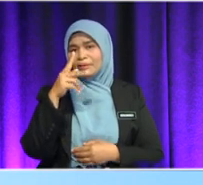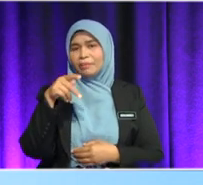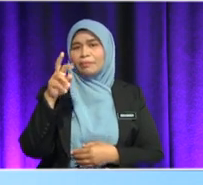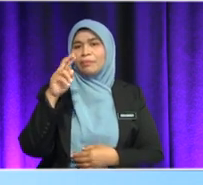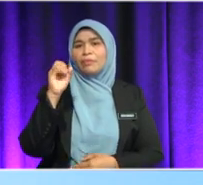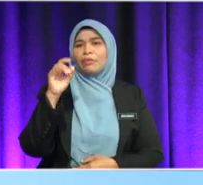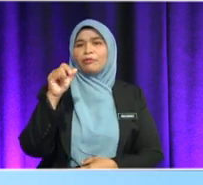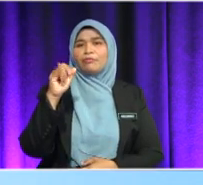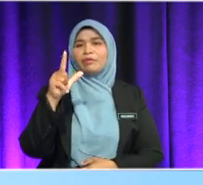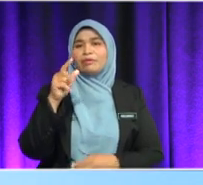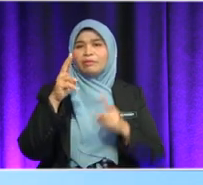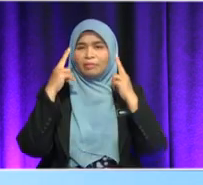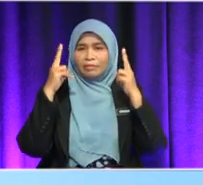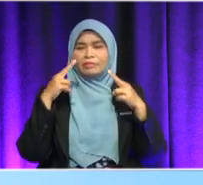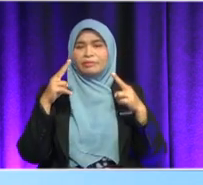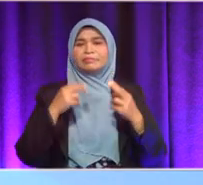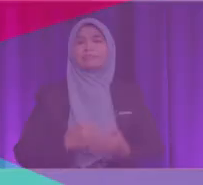Ustaz kita